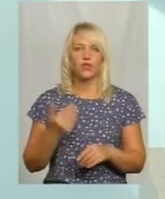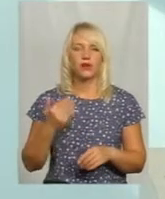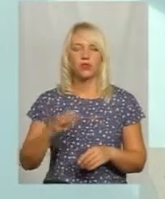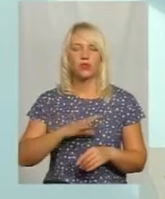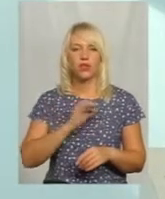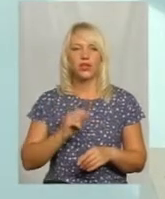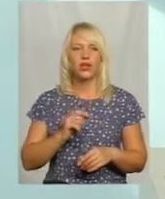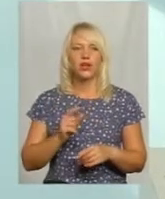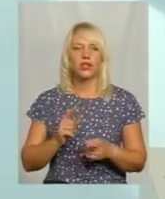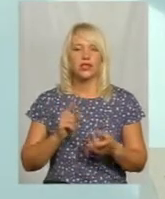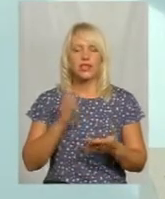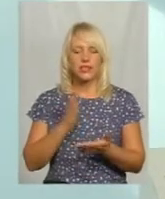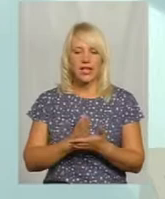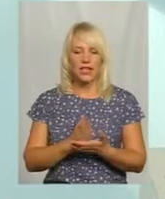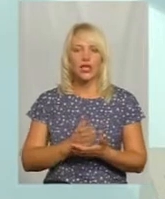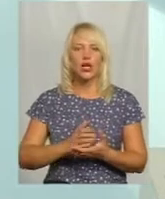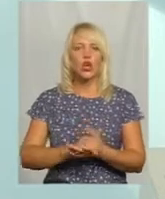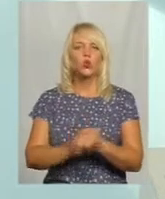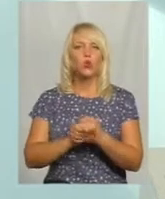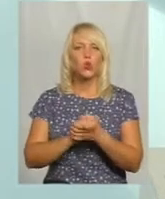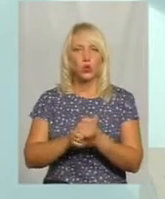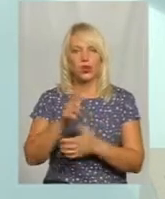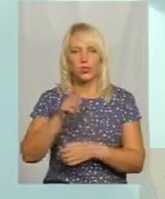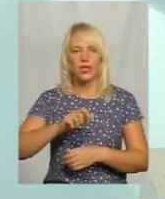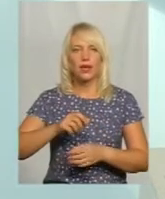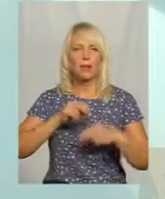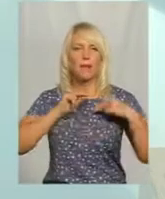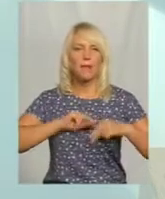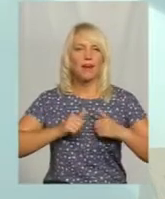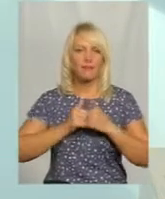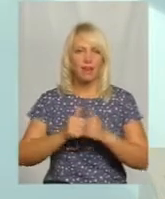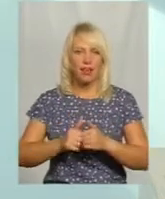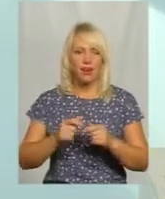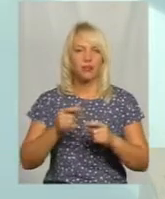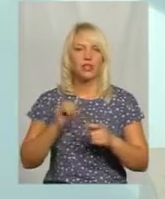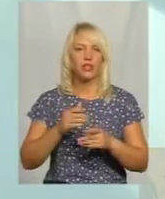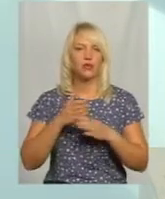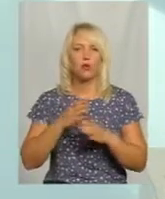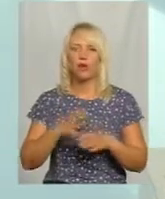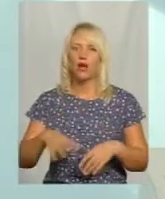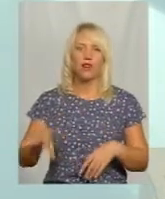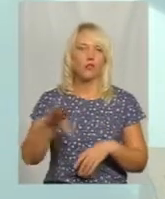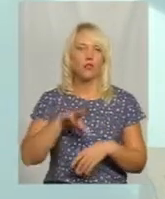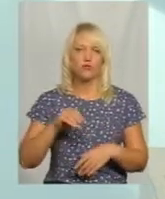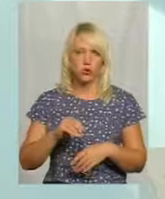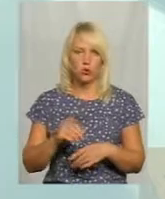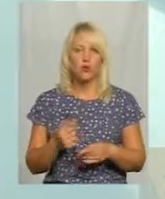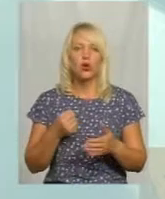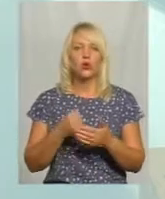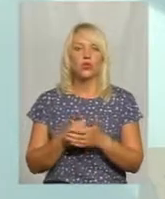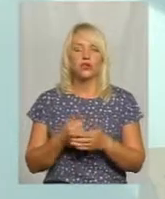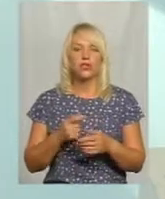стали союзниками вчителя, партнерами вчителя і допомагали їм в усьому. Досвід